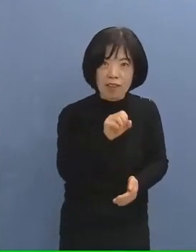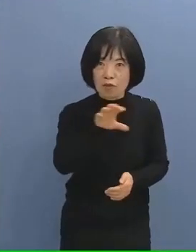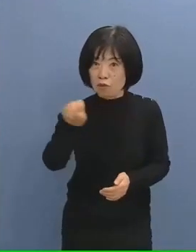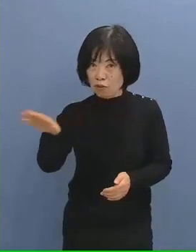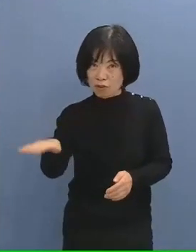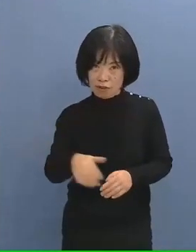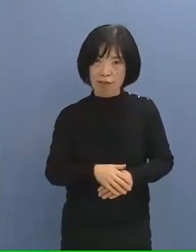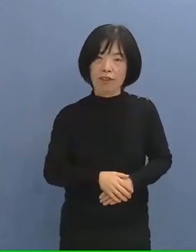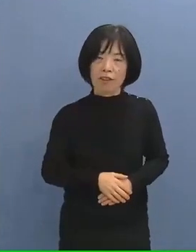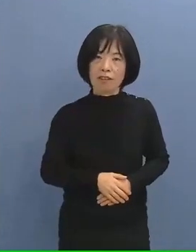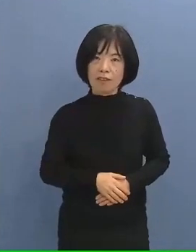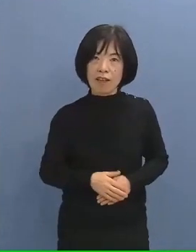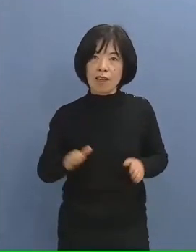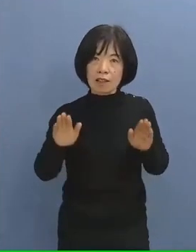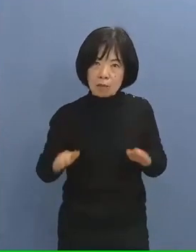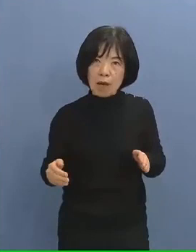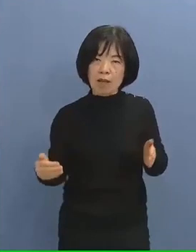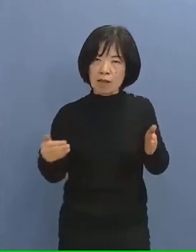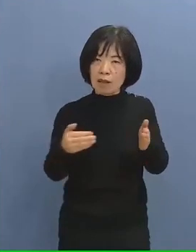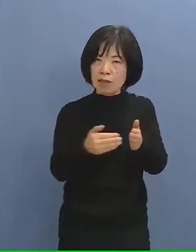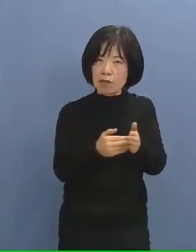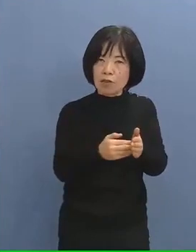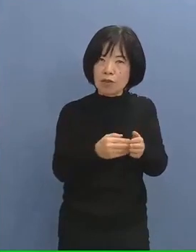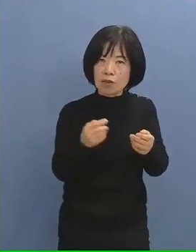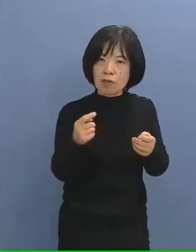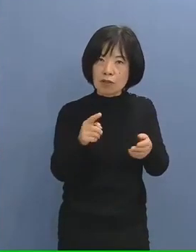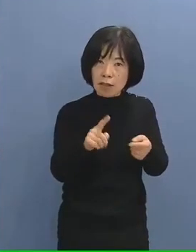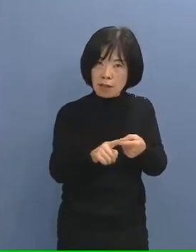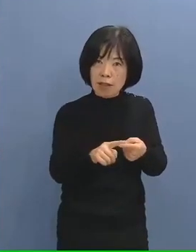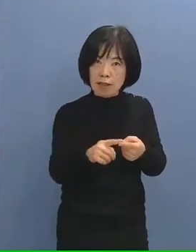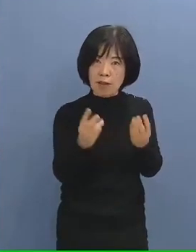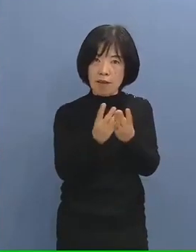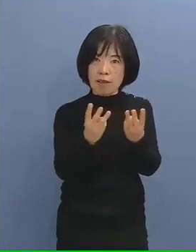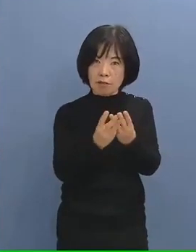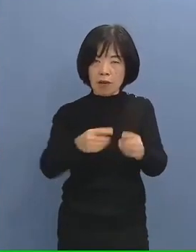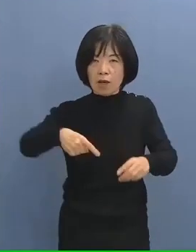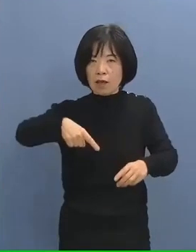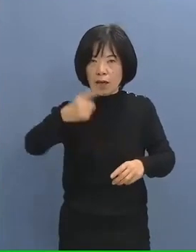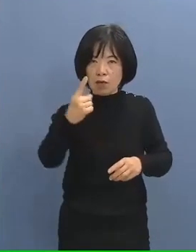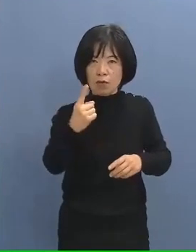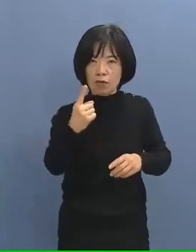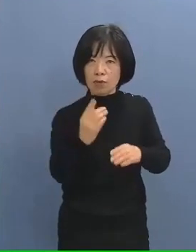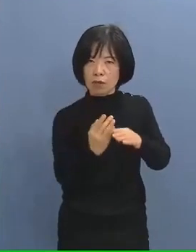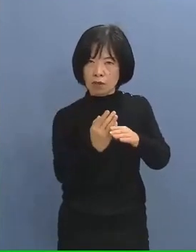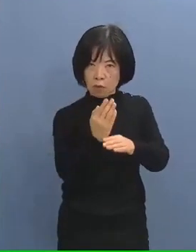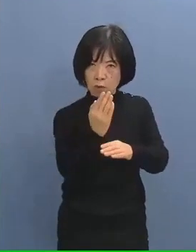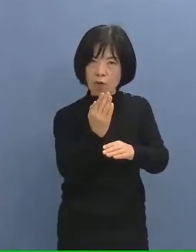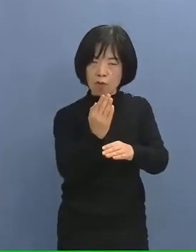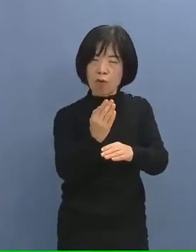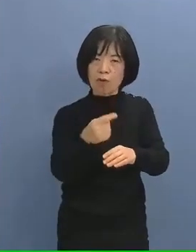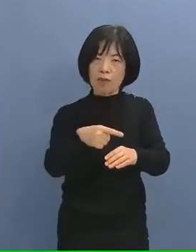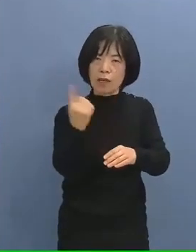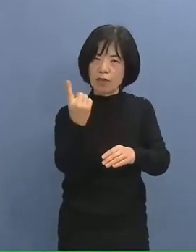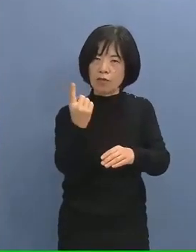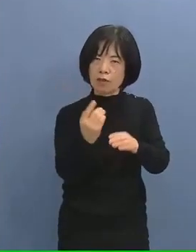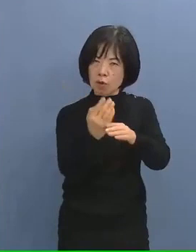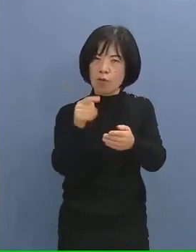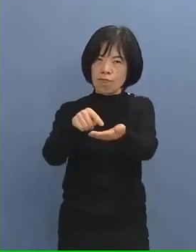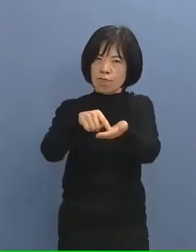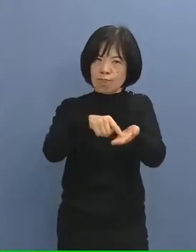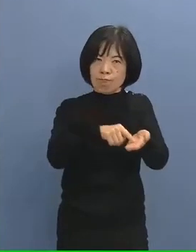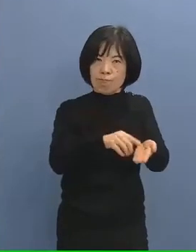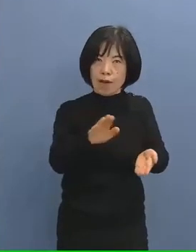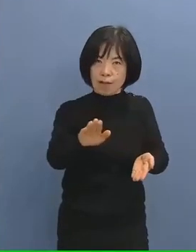終的な応募件数の精査やってますけど、100件を超える応募は十分に